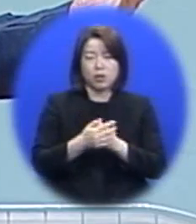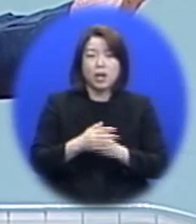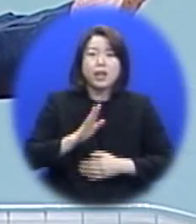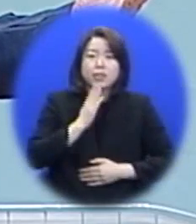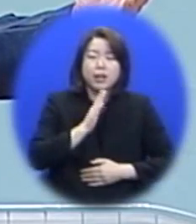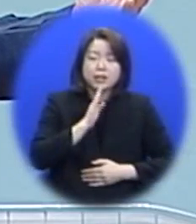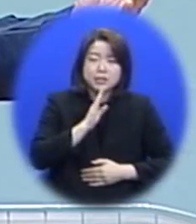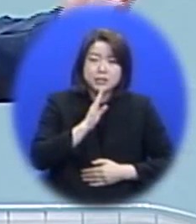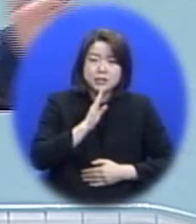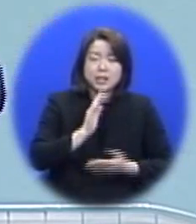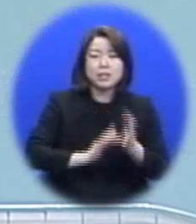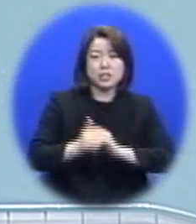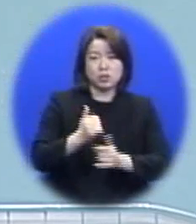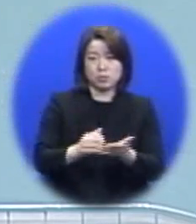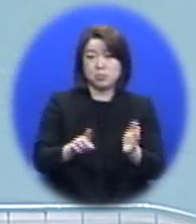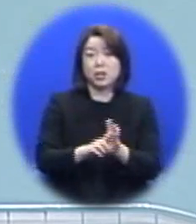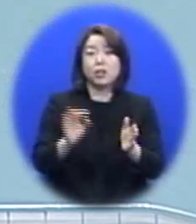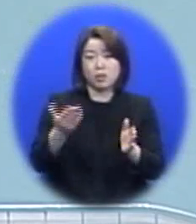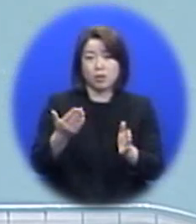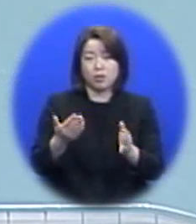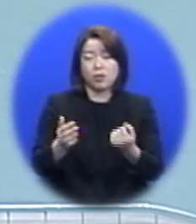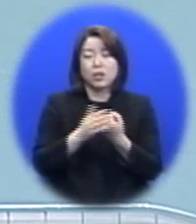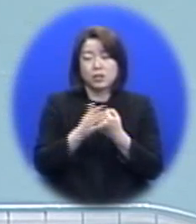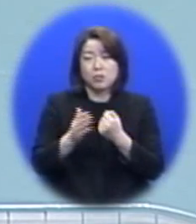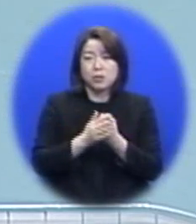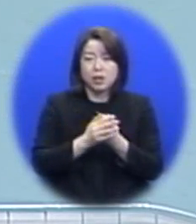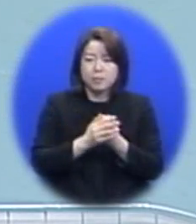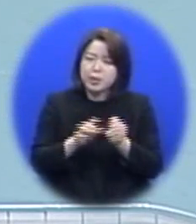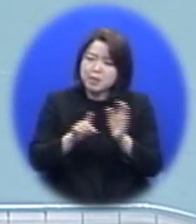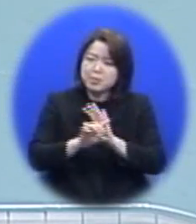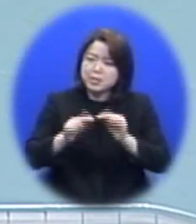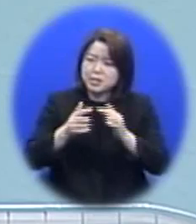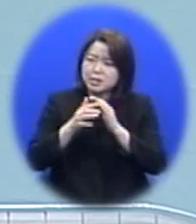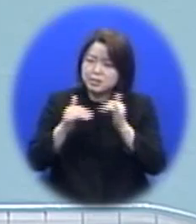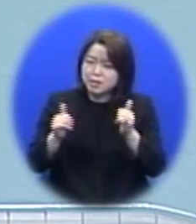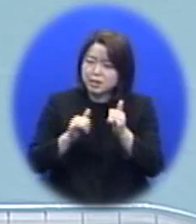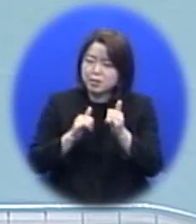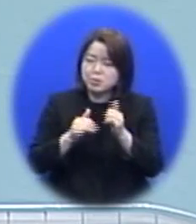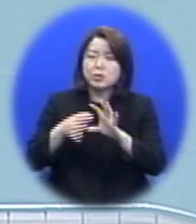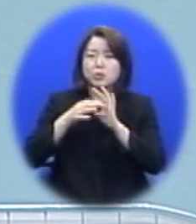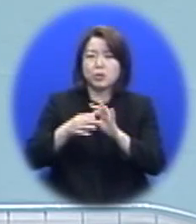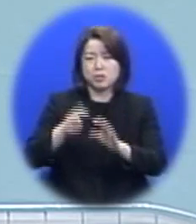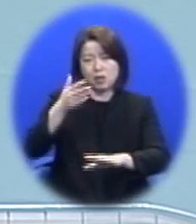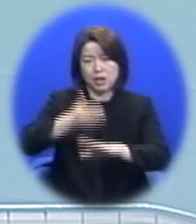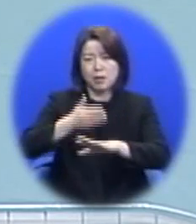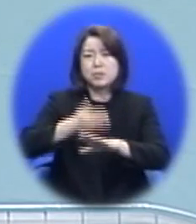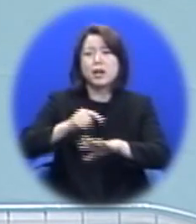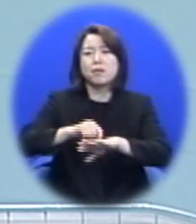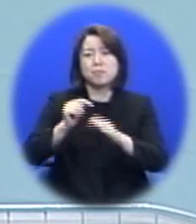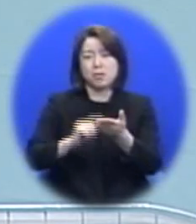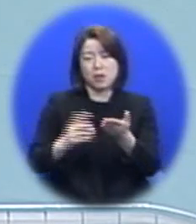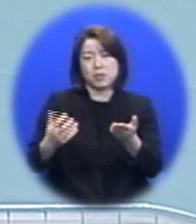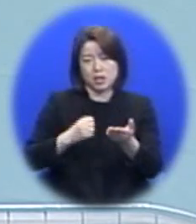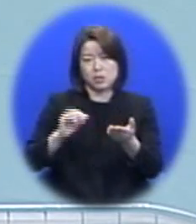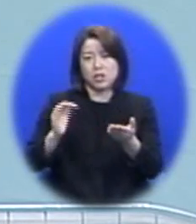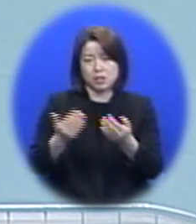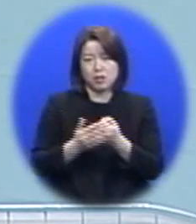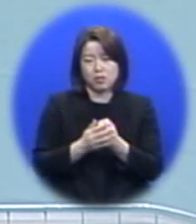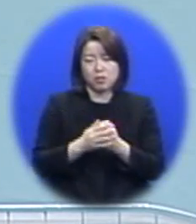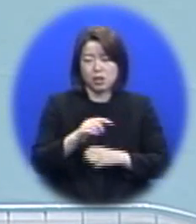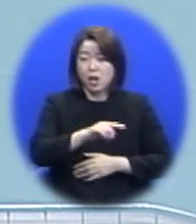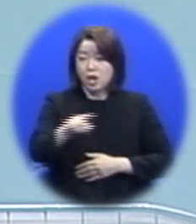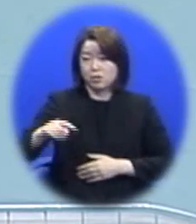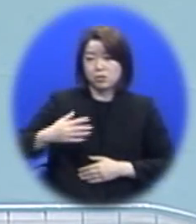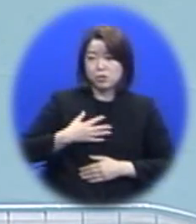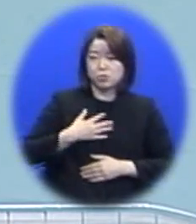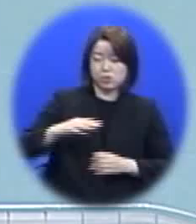거예요. 그래서 우리가 불신 가족을 향하여 감사한 마음을 갖자는 겁니다. 그들이 우리를